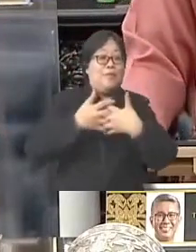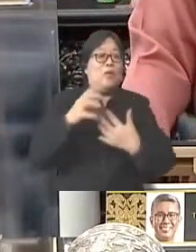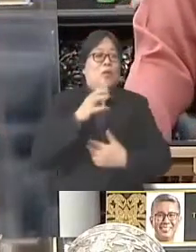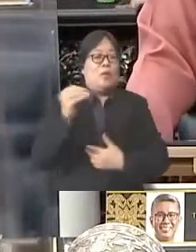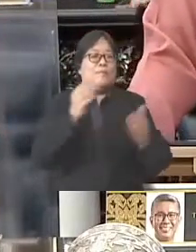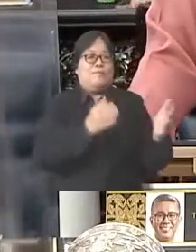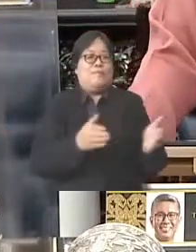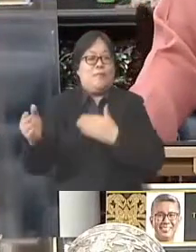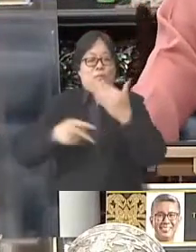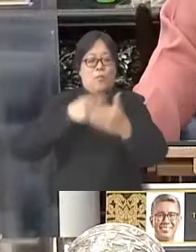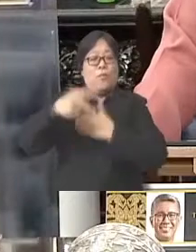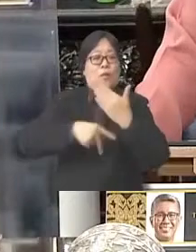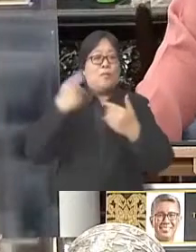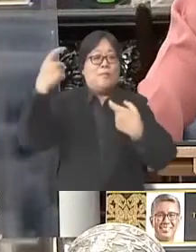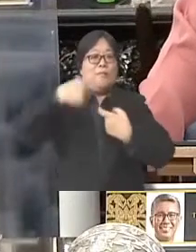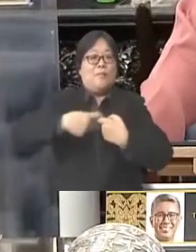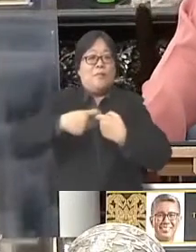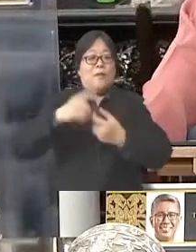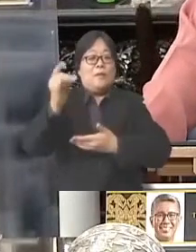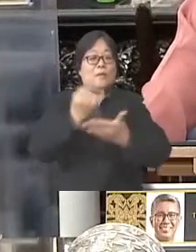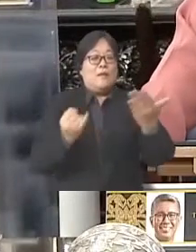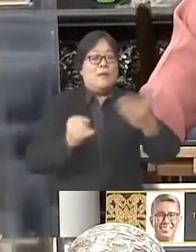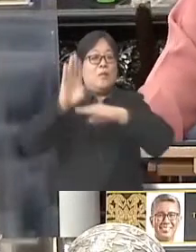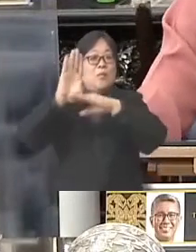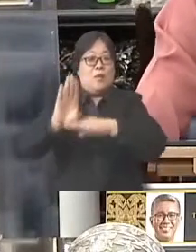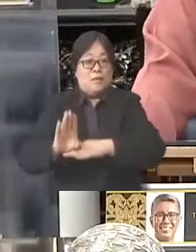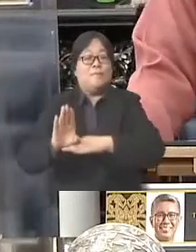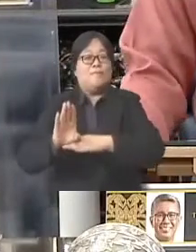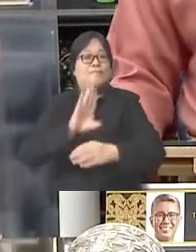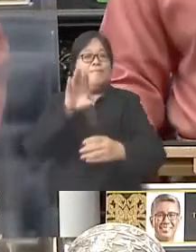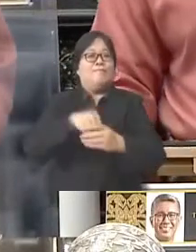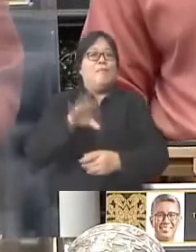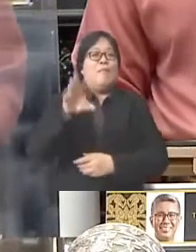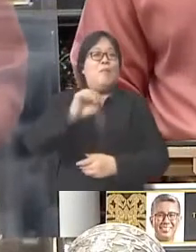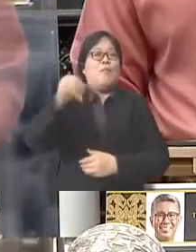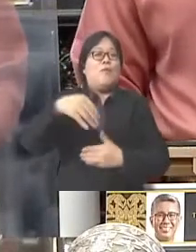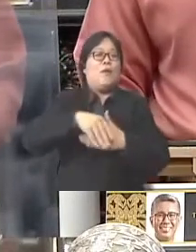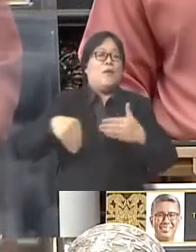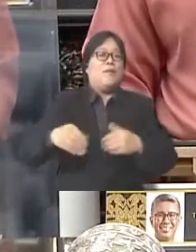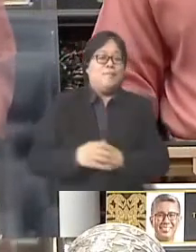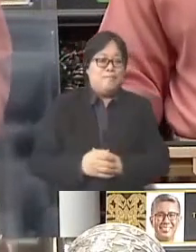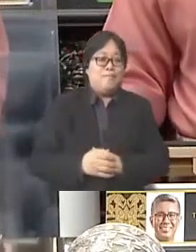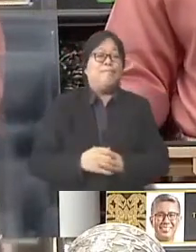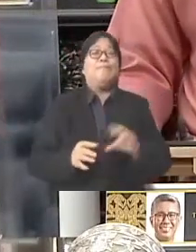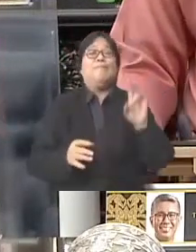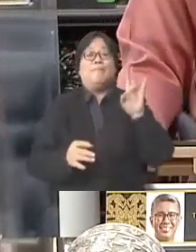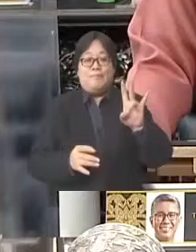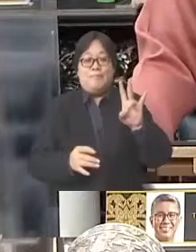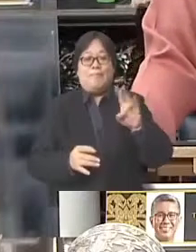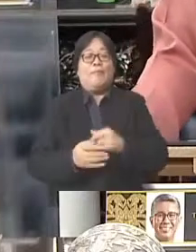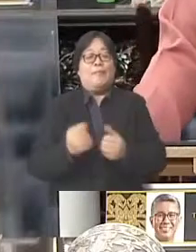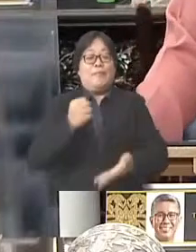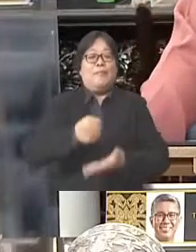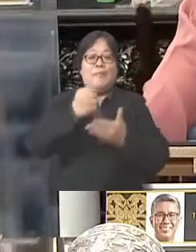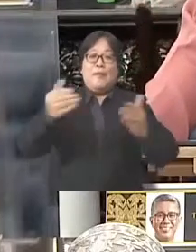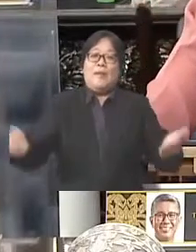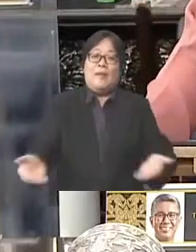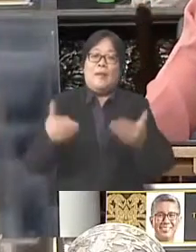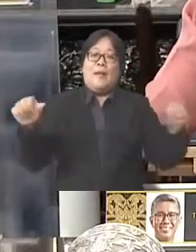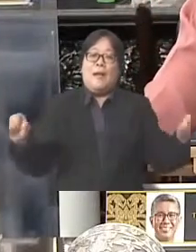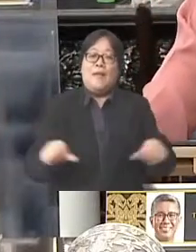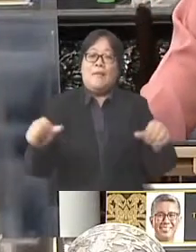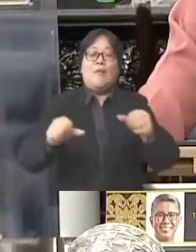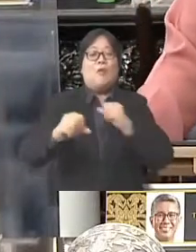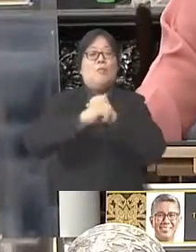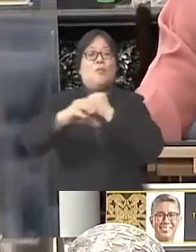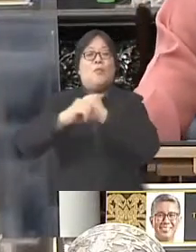kepada syari'at yang menganjurkan program berkaitan seni dan budaya dengan peruntukan 50juta dikit dan Nyalakan bagi